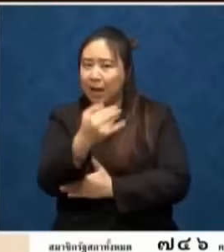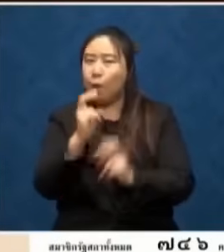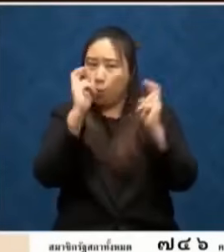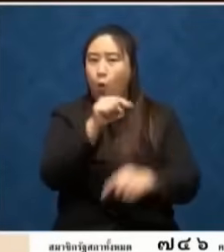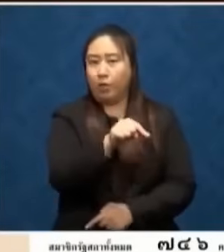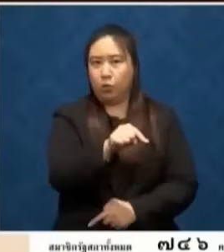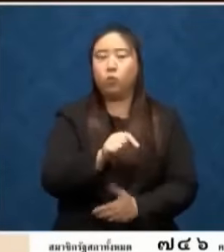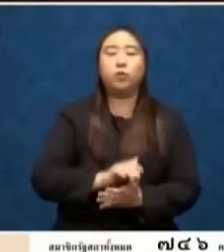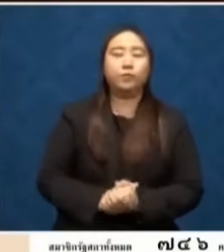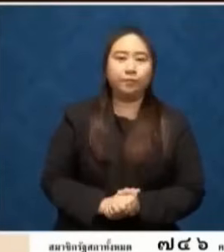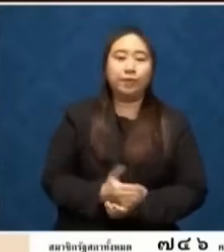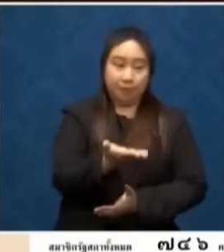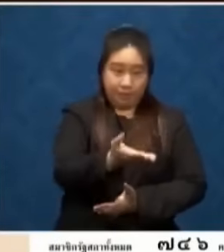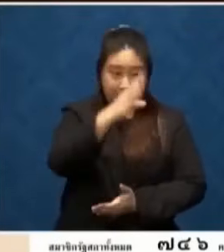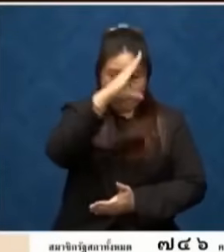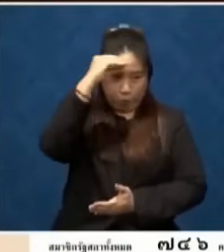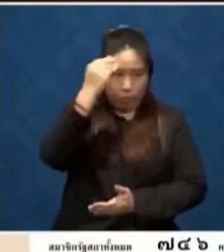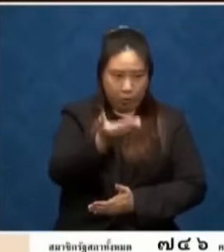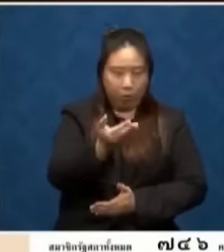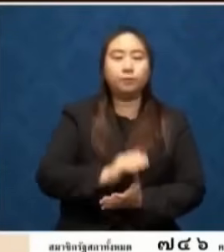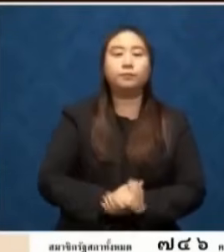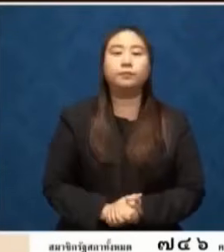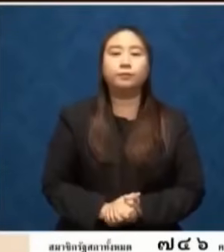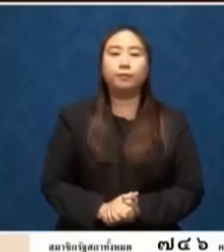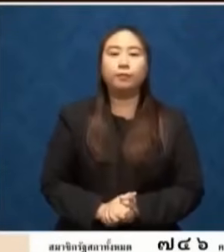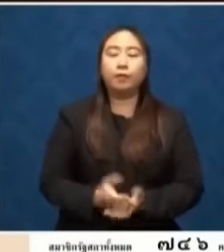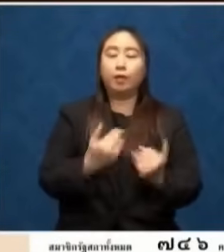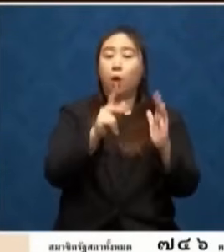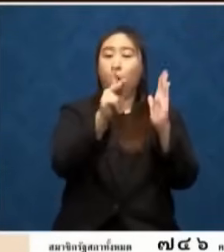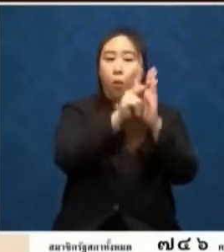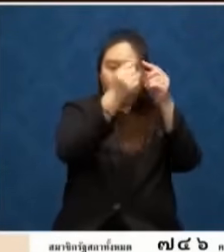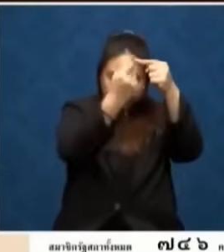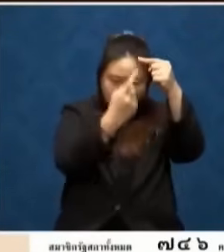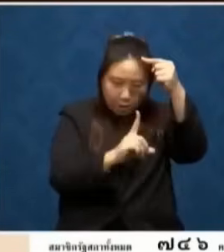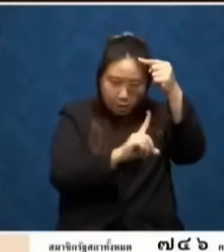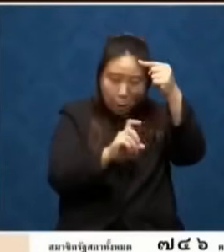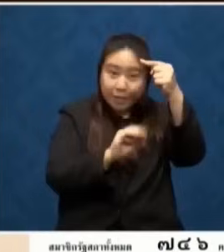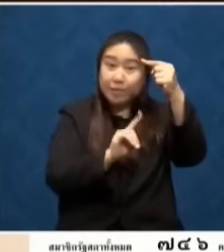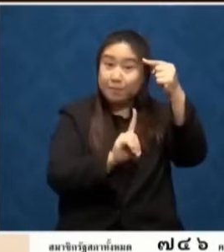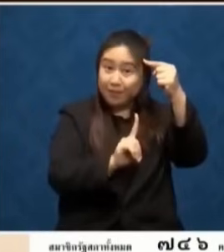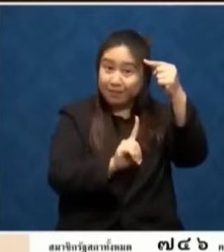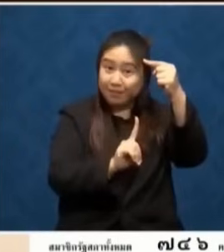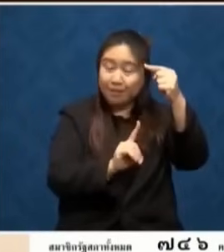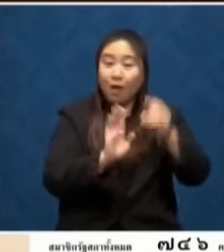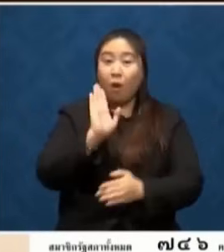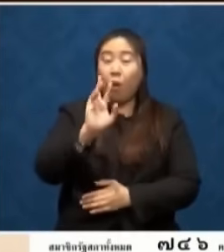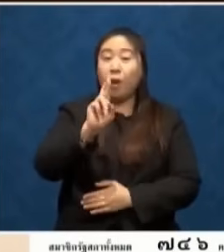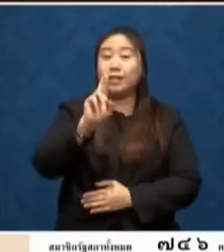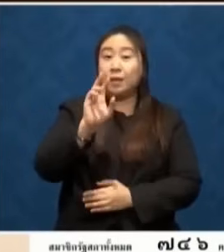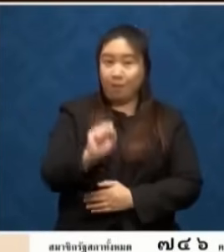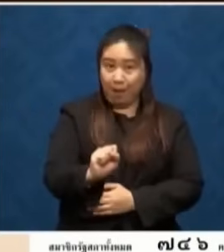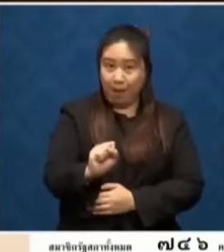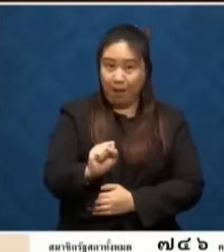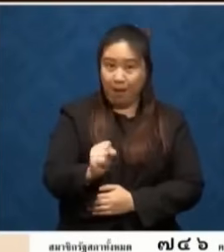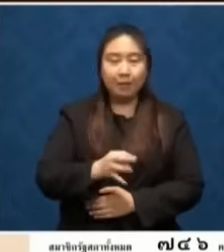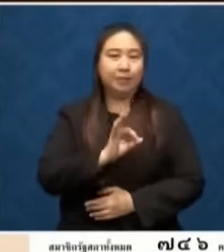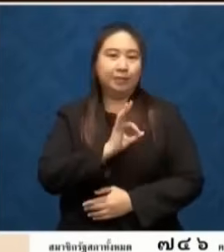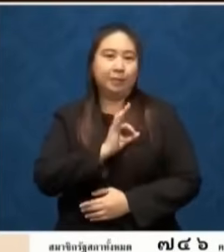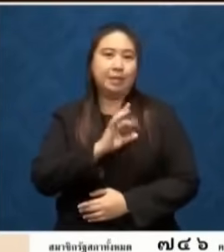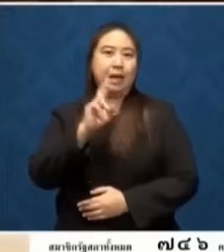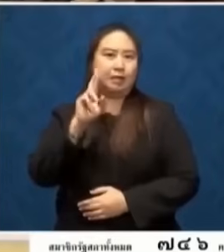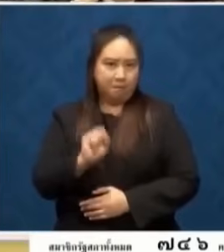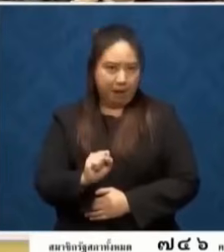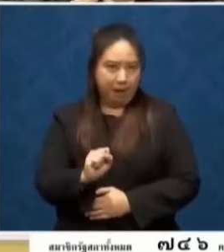ครับในข้อบังคับข้อที่141ของรัฐสภานั้นสมาชิกรัฐสภามี